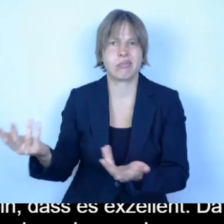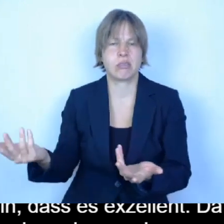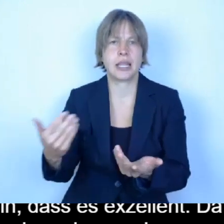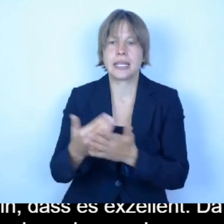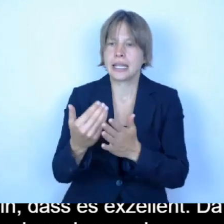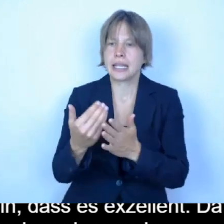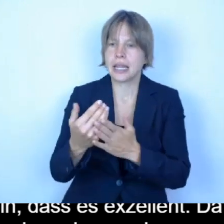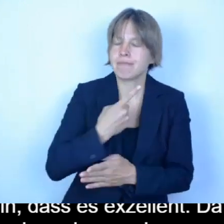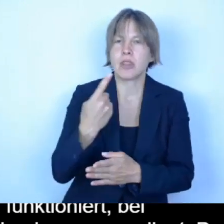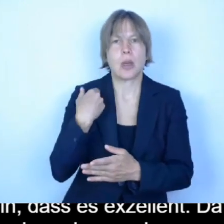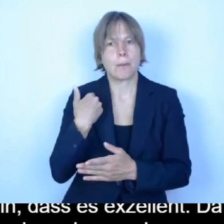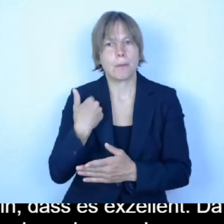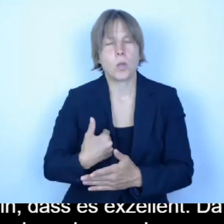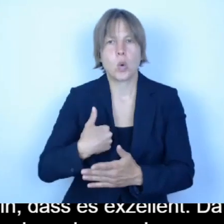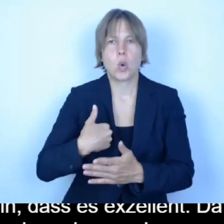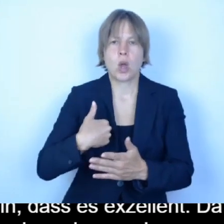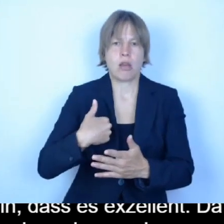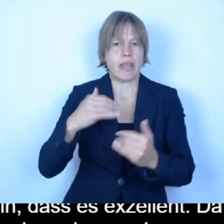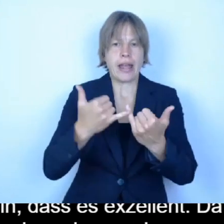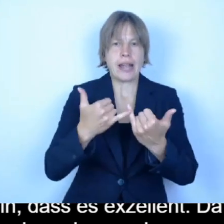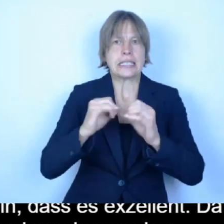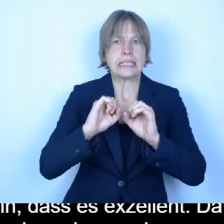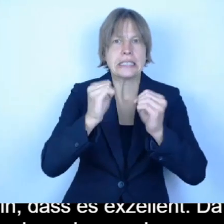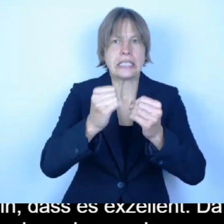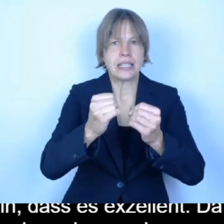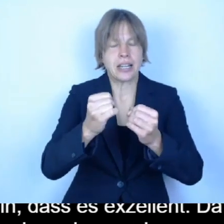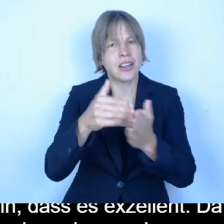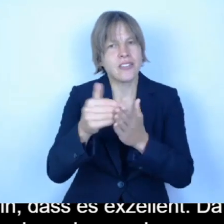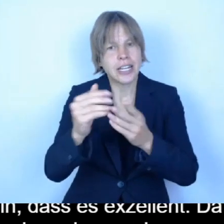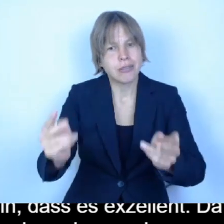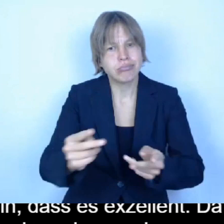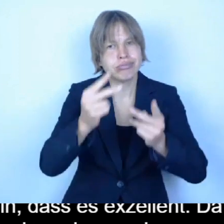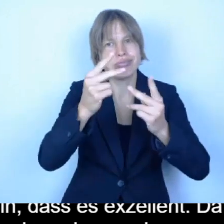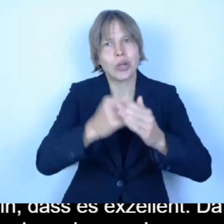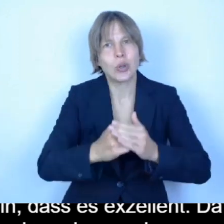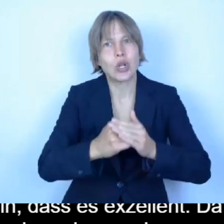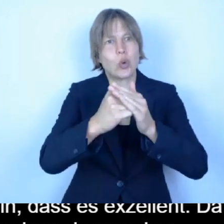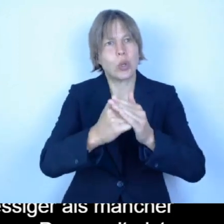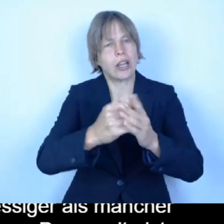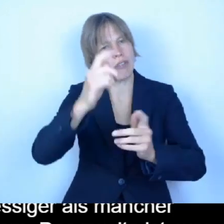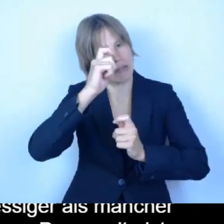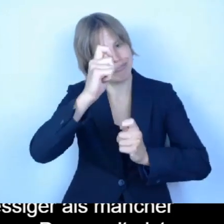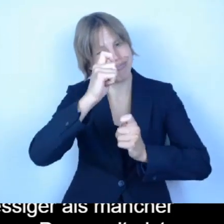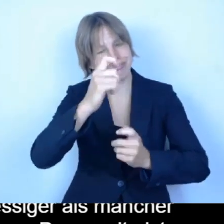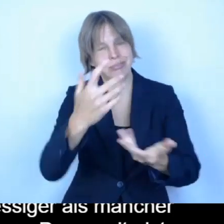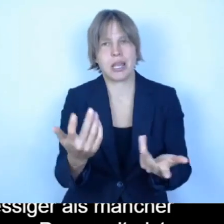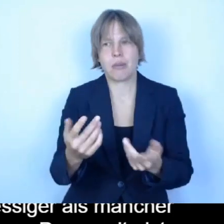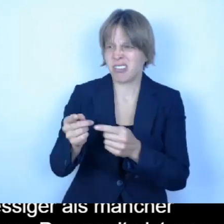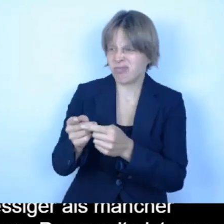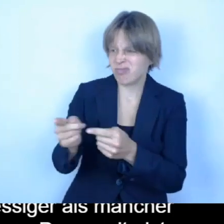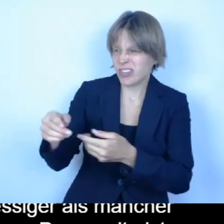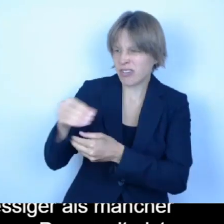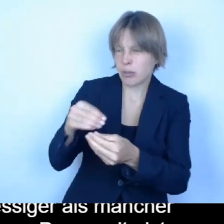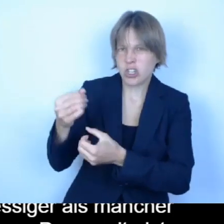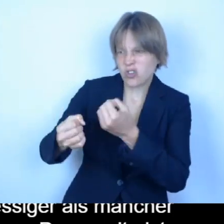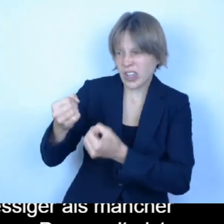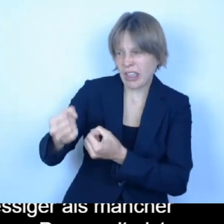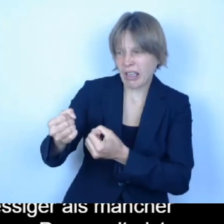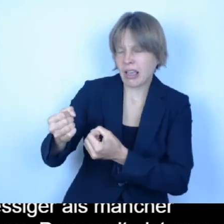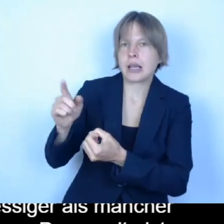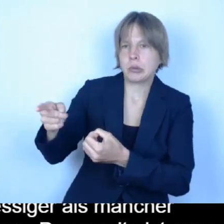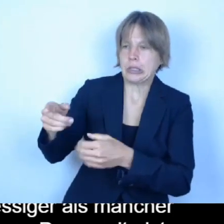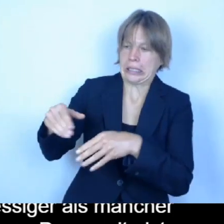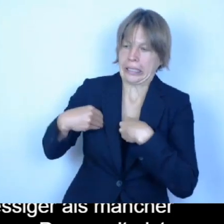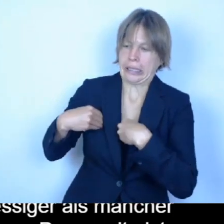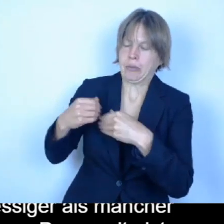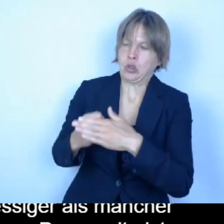dort, wo es schwieriger ist, anzunehmen. Darum haben wir zum Beispiel auch bei allen Notbetreuungsfragen, ob Kita und Schule, genau da nochmal einen Schwerpunkt